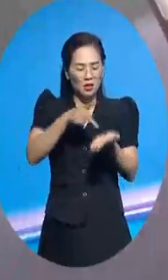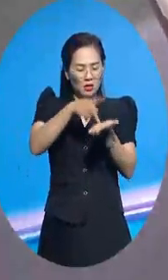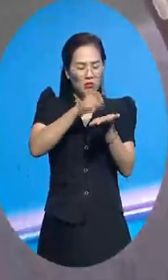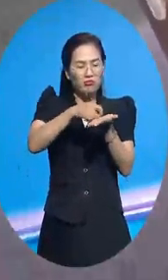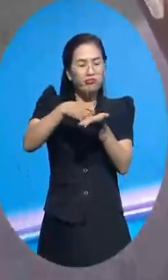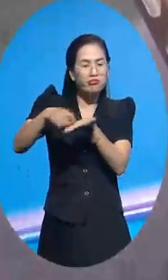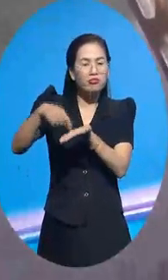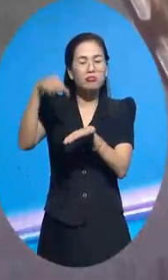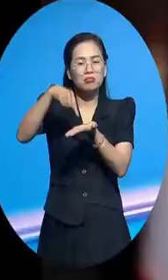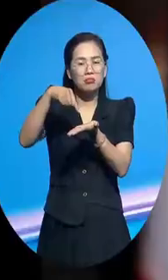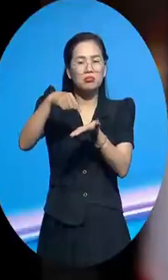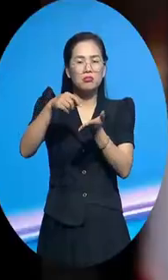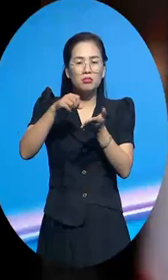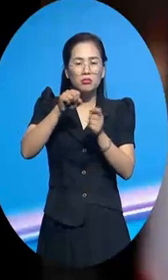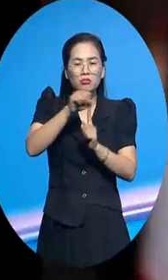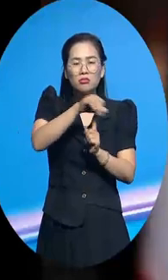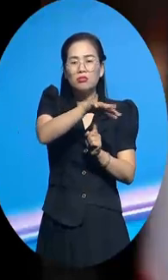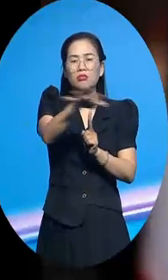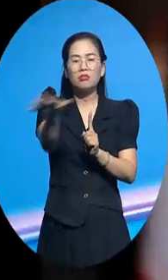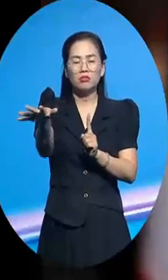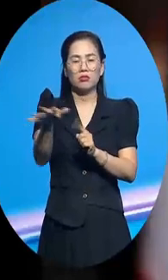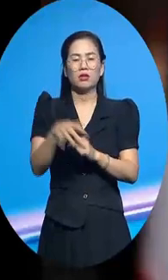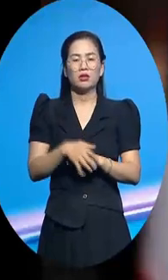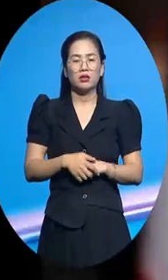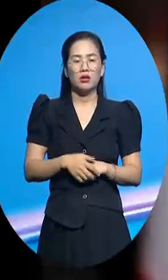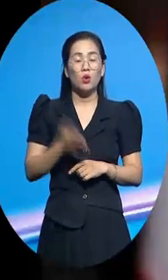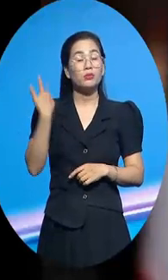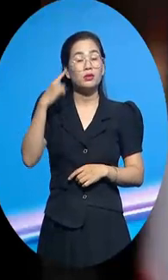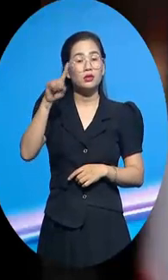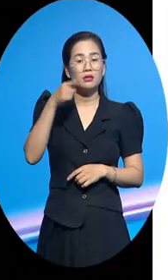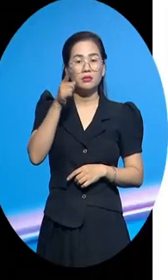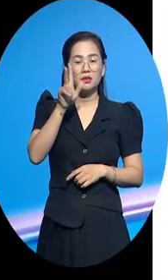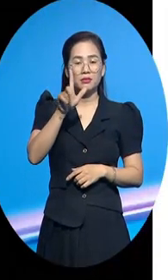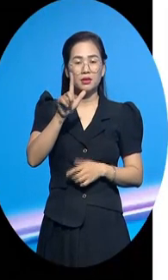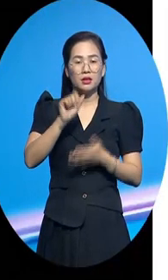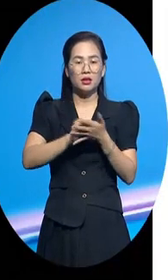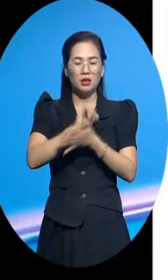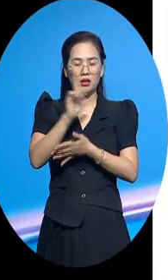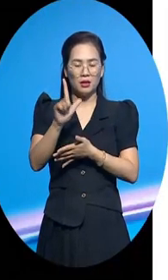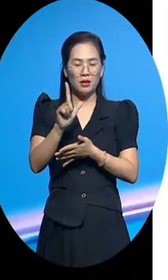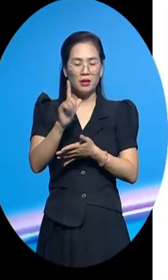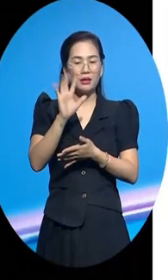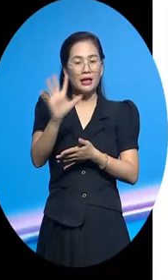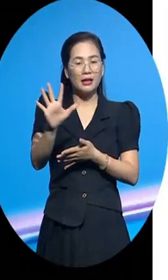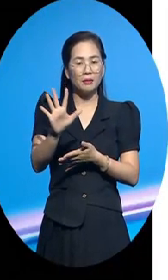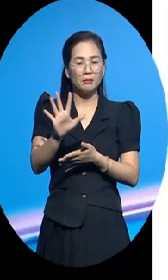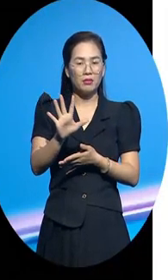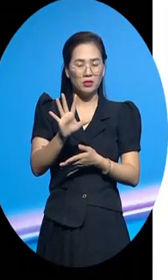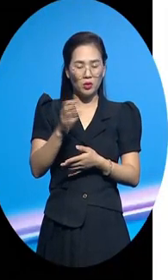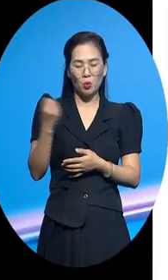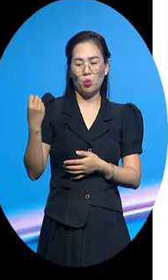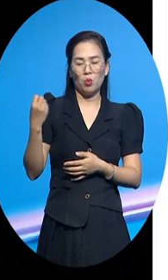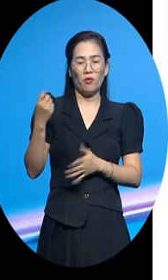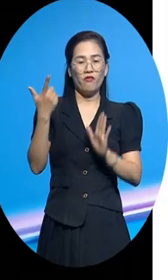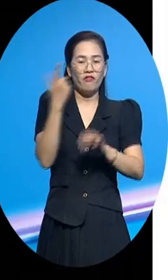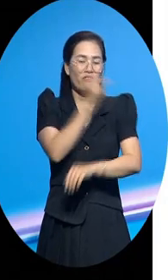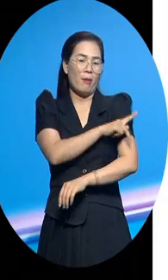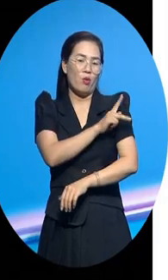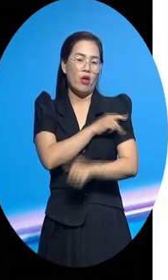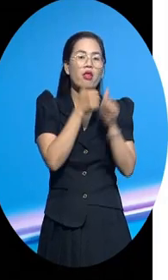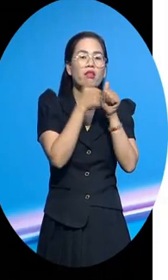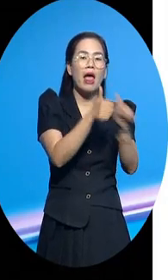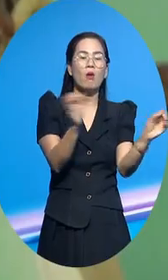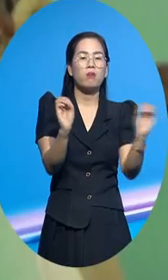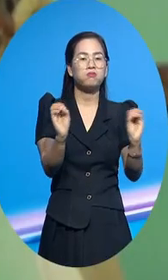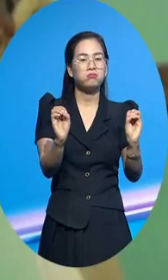lệnh cấm mà thống đốc Craig Gianford ký hôm 17 tháng 5 vượt xa thẩm quyền pháp lý của một tiểu bang. Trong khi đó, một phát